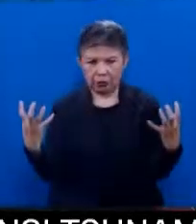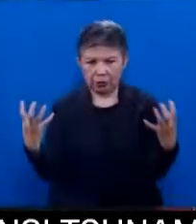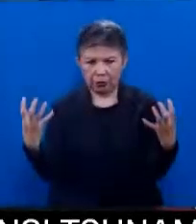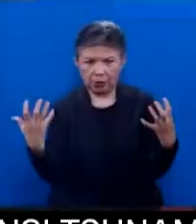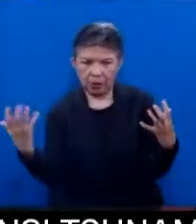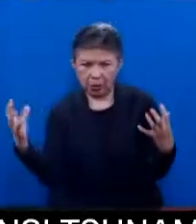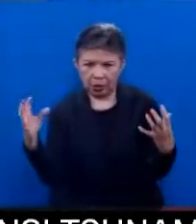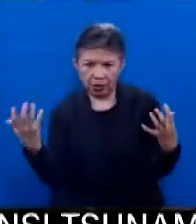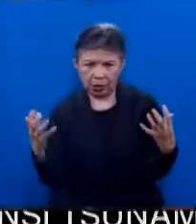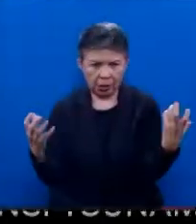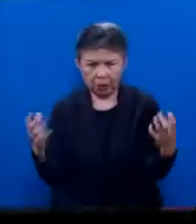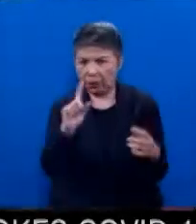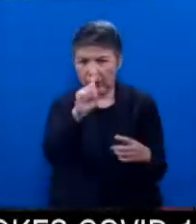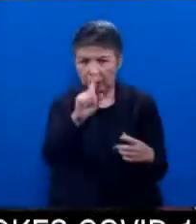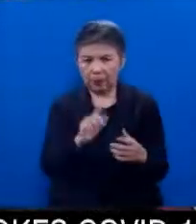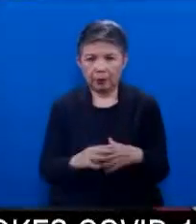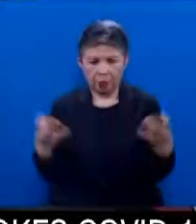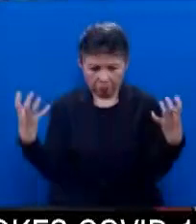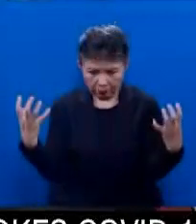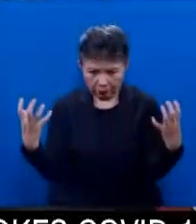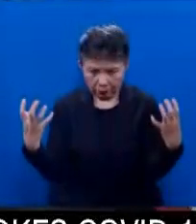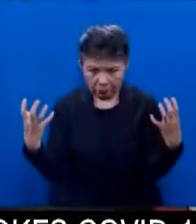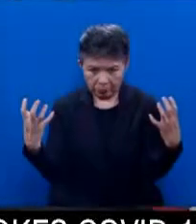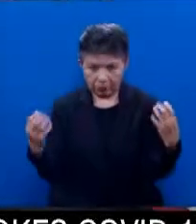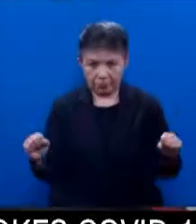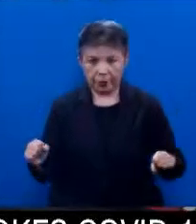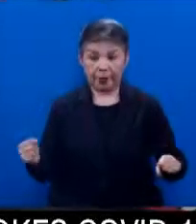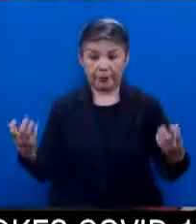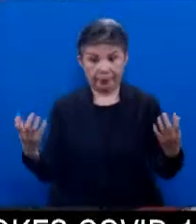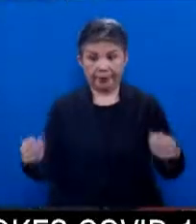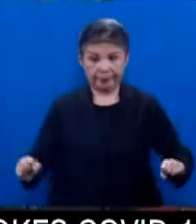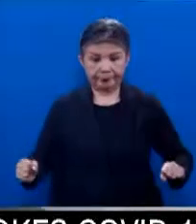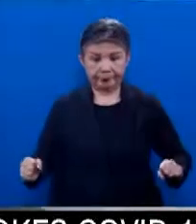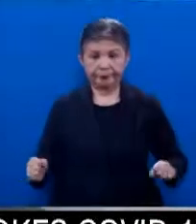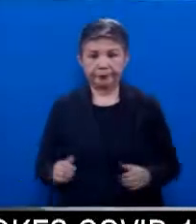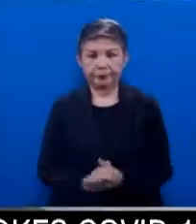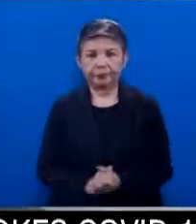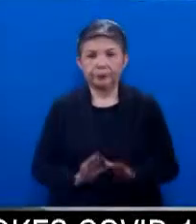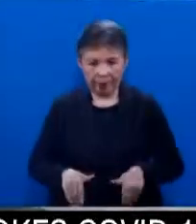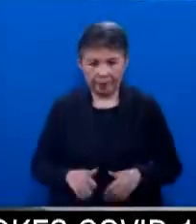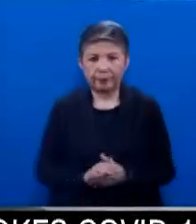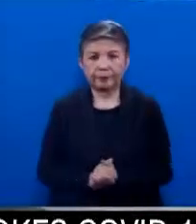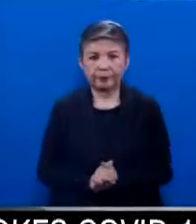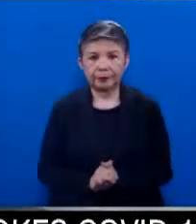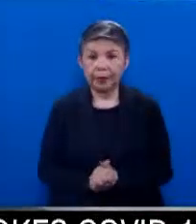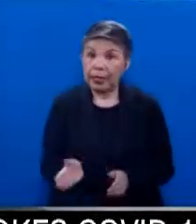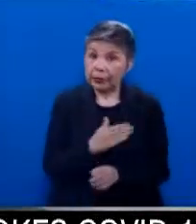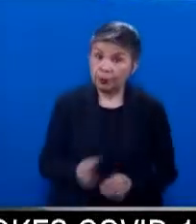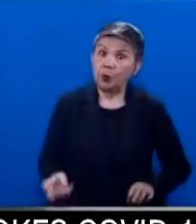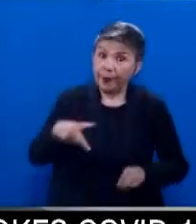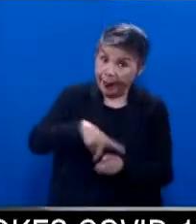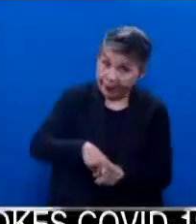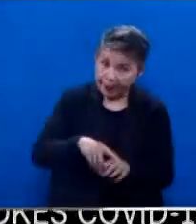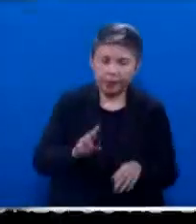kondisi kendor, ya akhirnya dia sambil mengemudi, sambil nyetel dan sebagainya. Itu bahaya sekali. Selanjutnya,